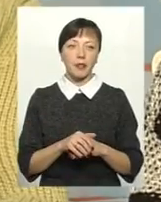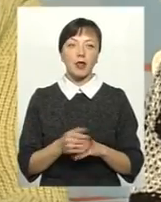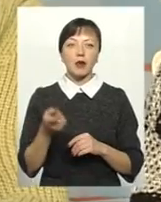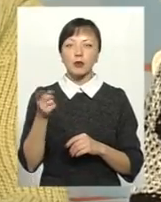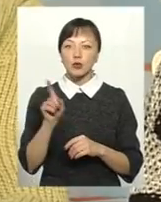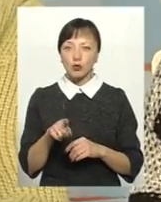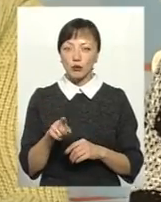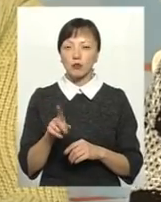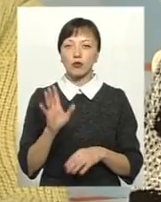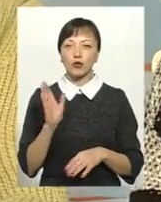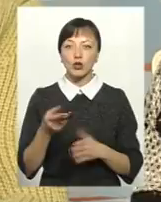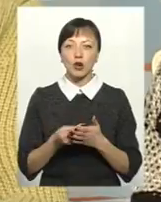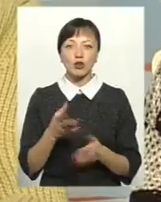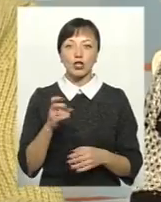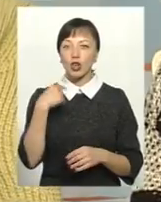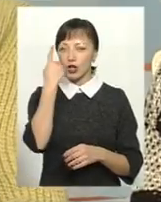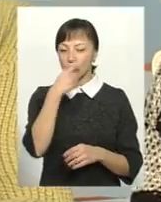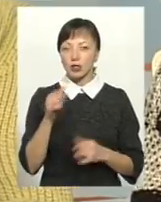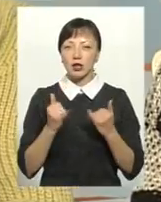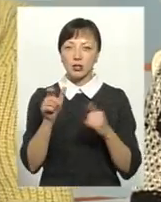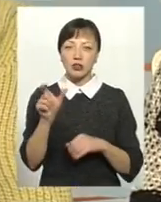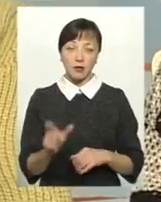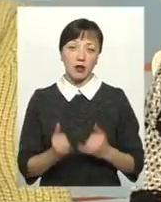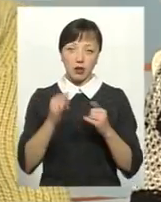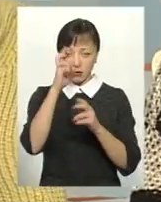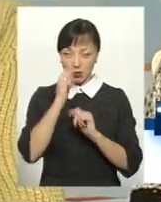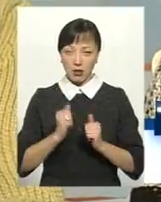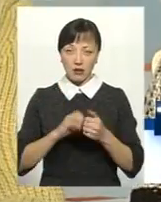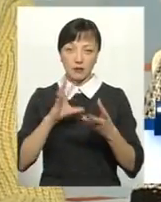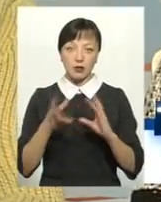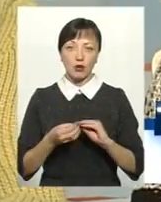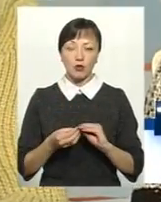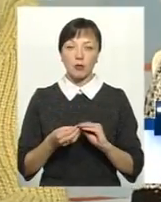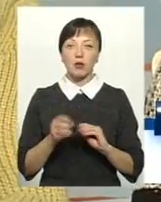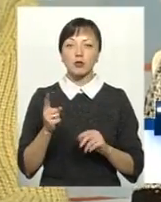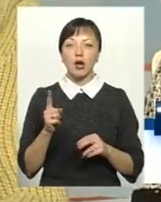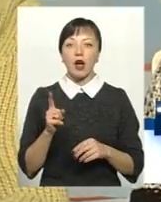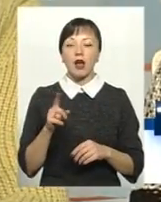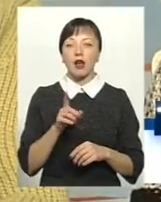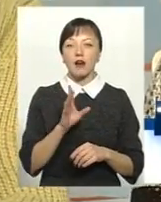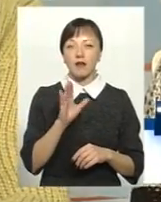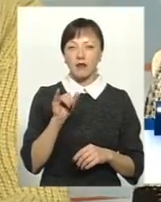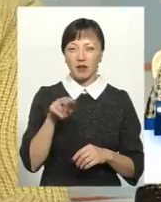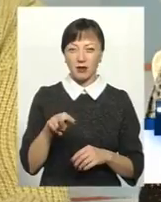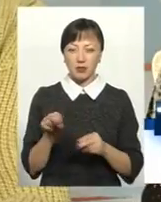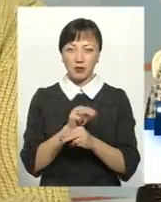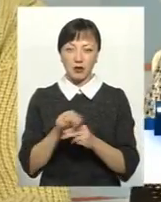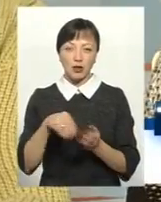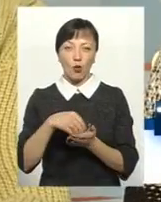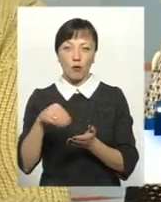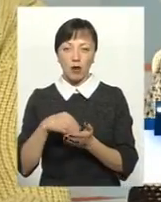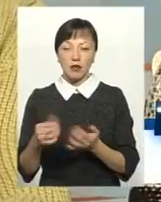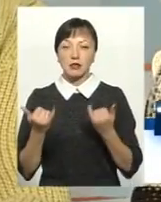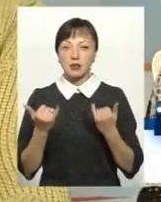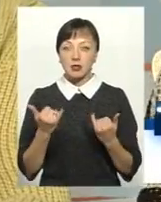оно обойдется дороже не лично для человека, а для страны, потому что РВ-терапия, она закупается. Ну, хочу сразу сказать,